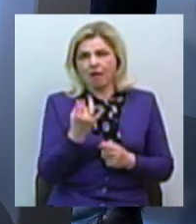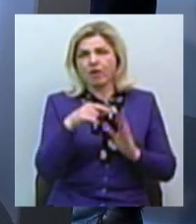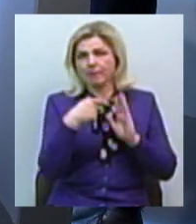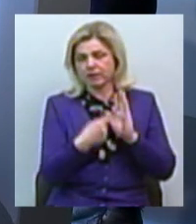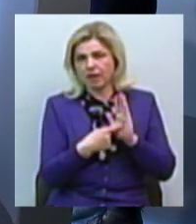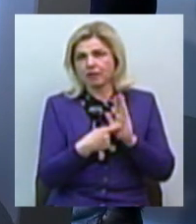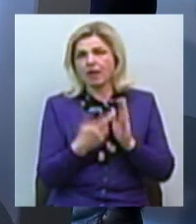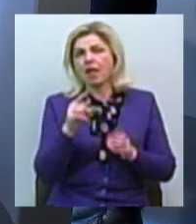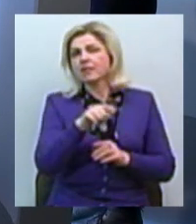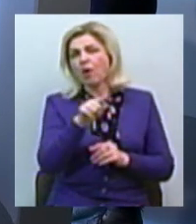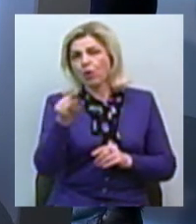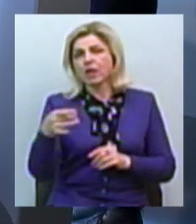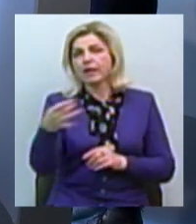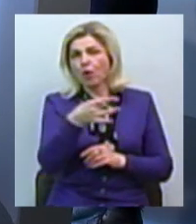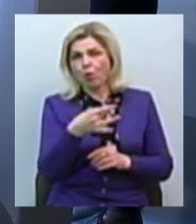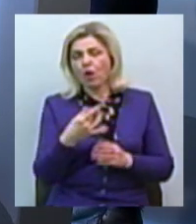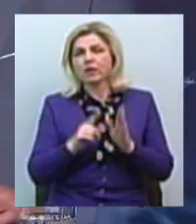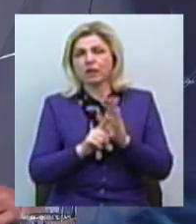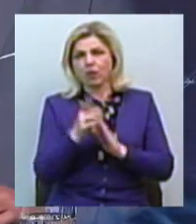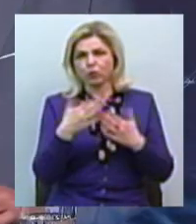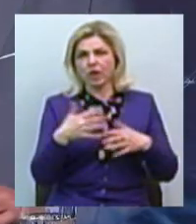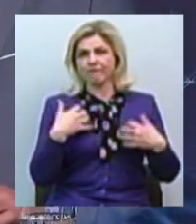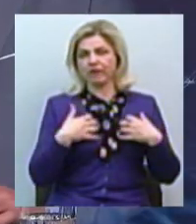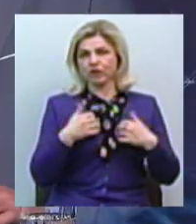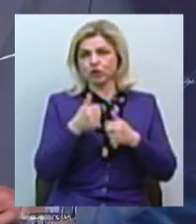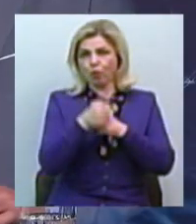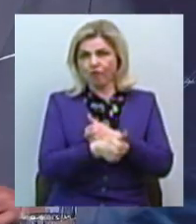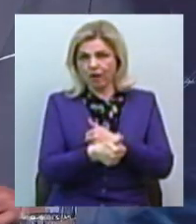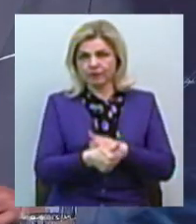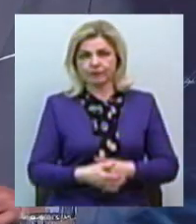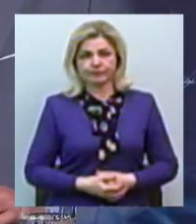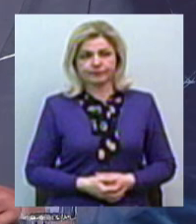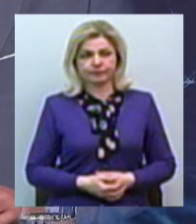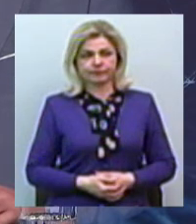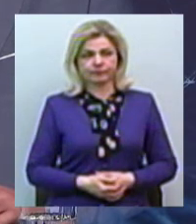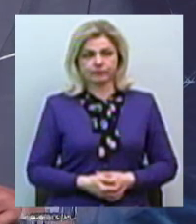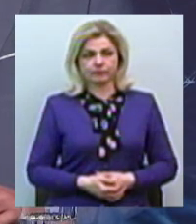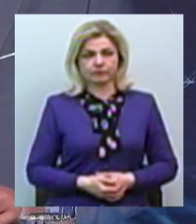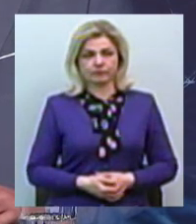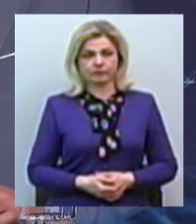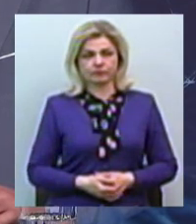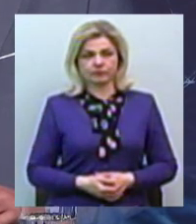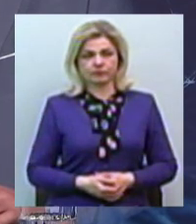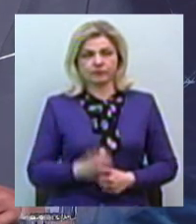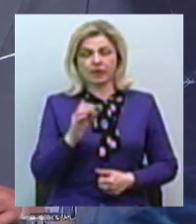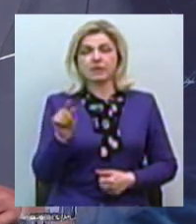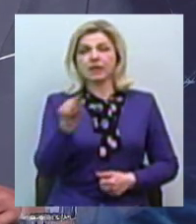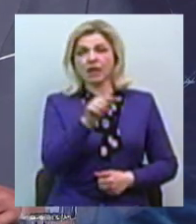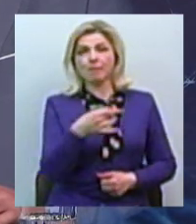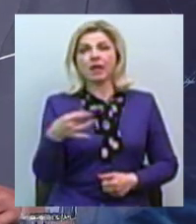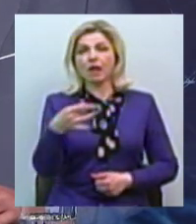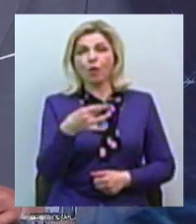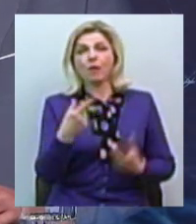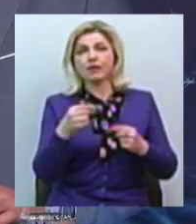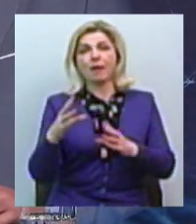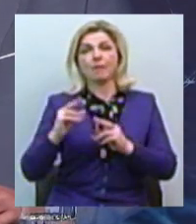деякі регіони почали вже диверсифікуватись. Так? Угу. Якщо ми, скажімо, в цілому з тими регіонами, з якими ми